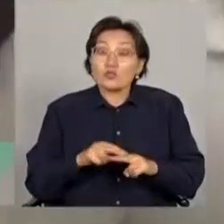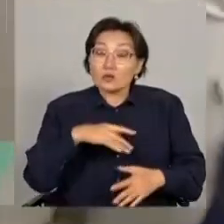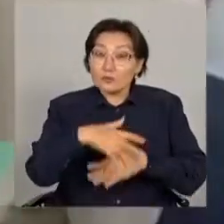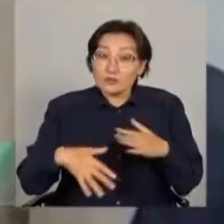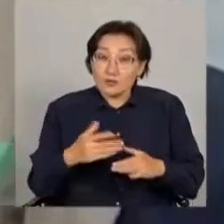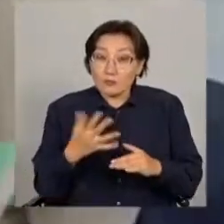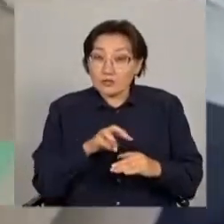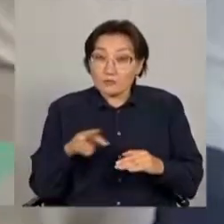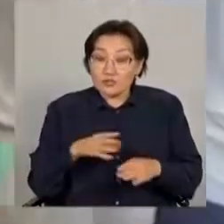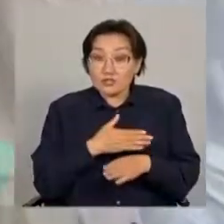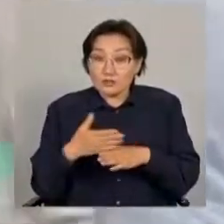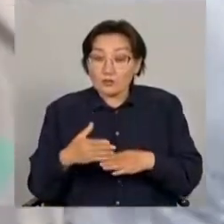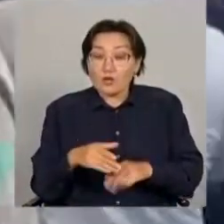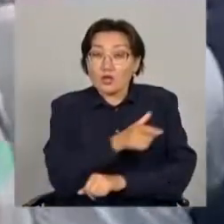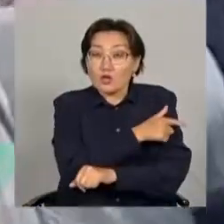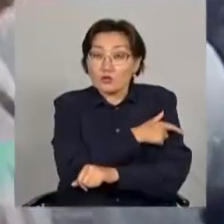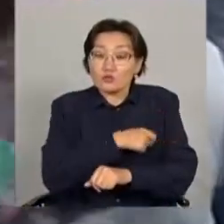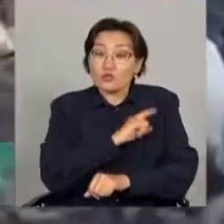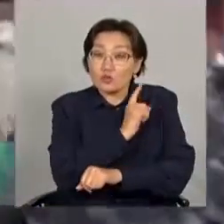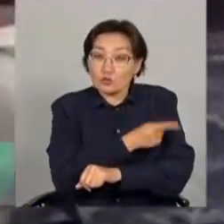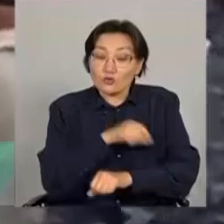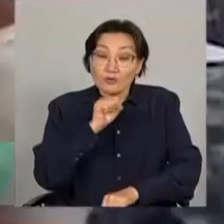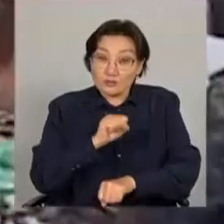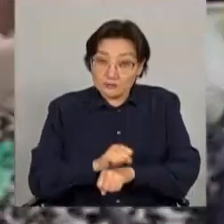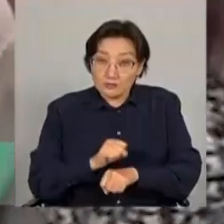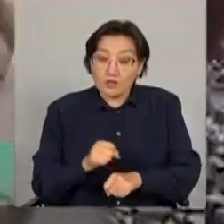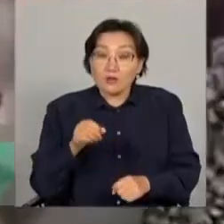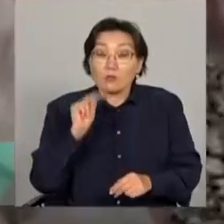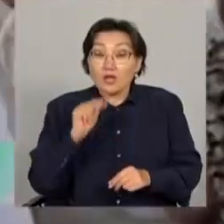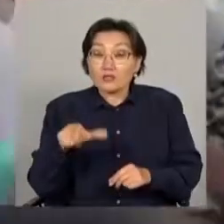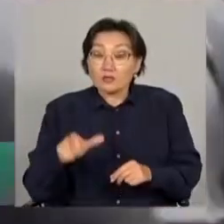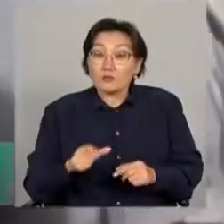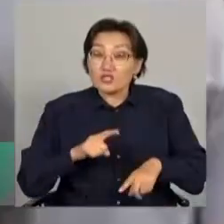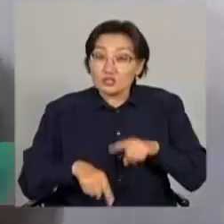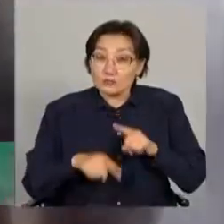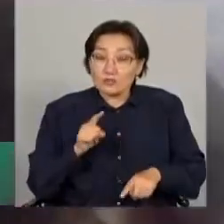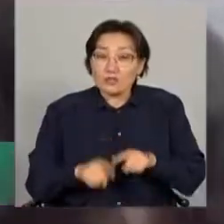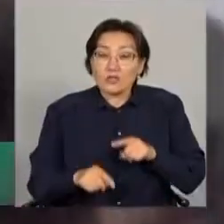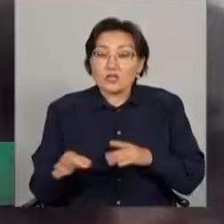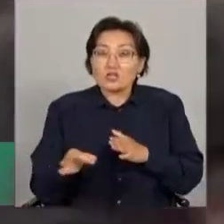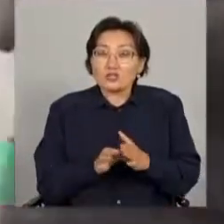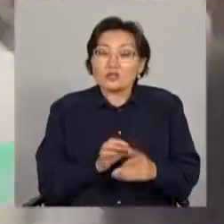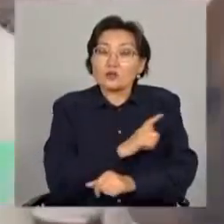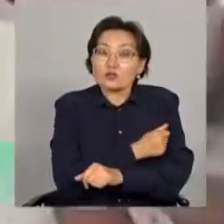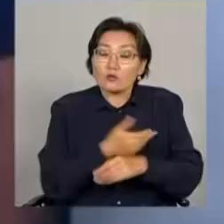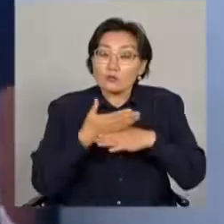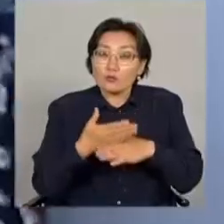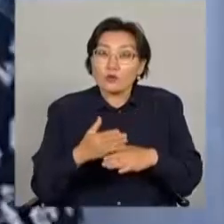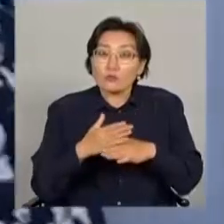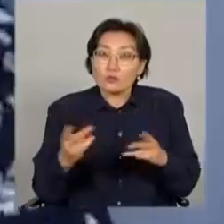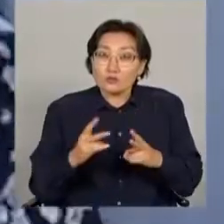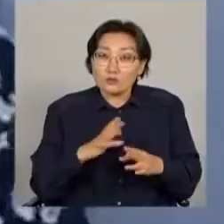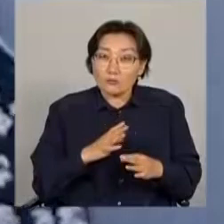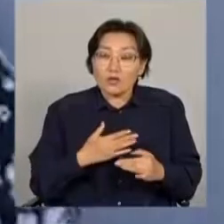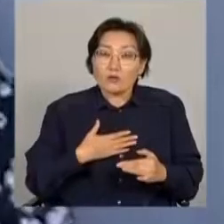тәртіпсіздік 5 минуттан соң күзет күшімен әрең тоқтады. Ал сотталғандардың жақындары жедел жәрдем көмегіне жүгінді.